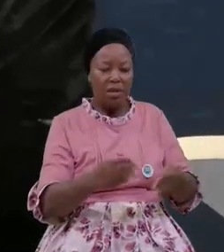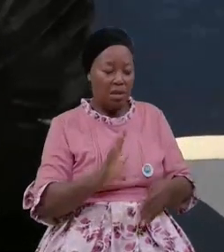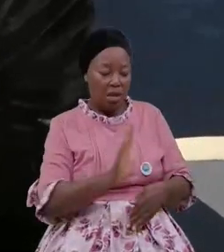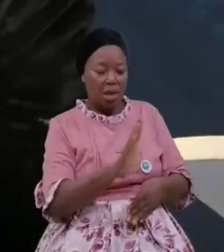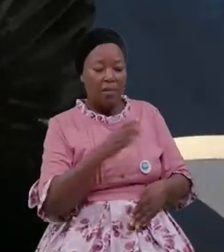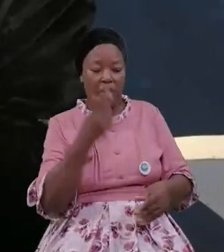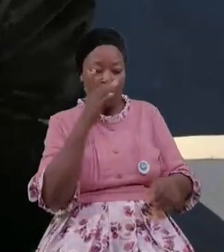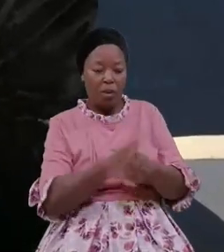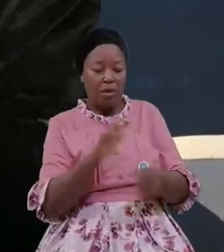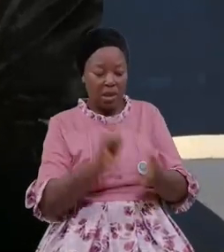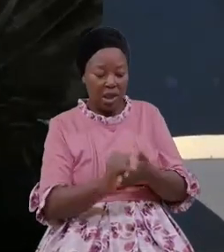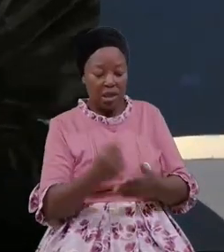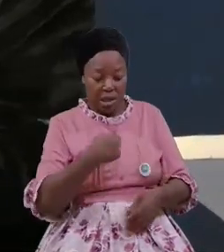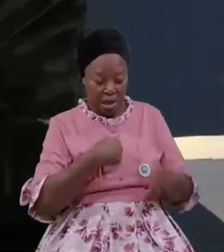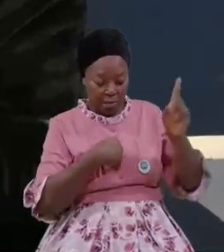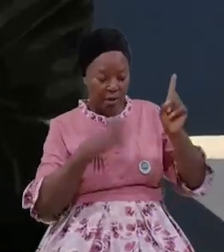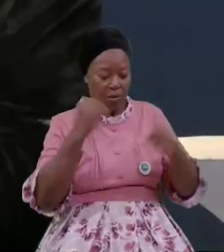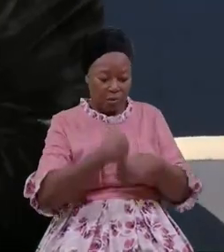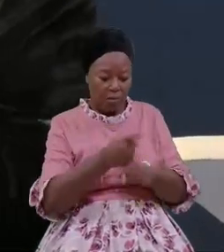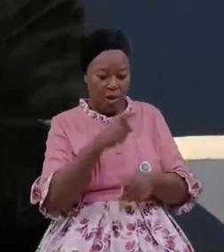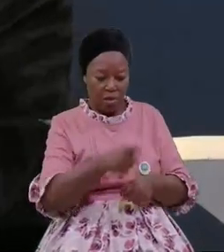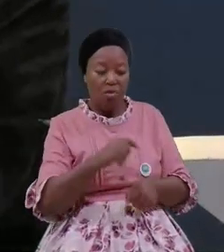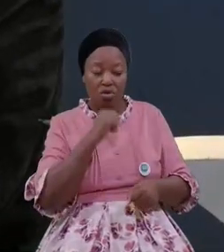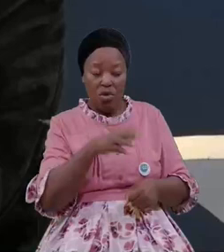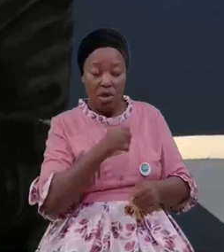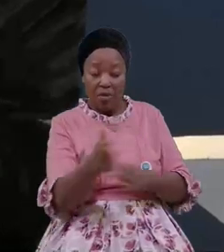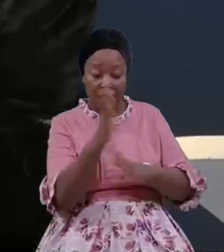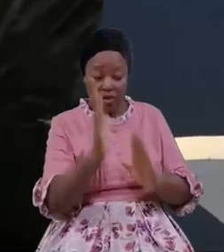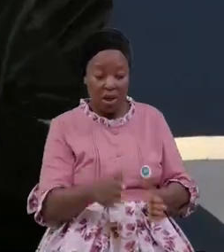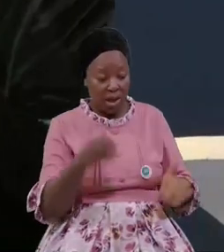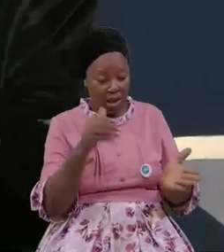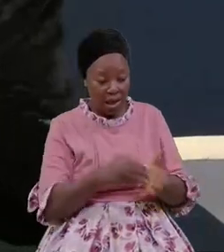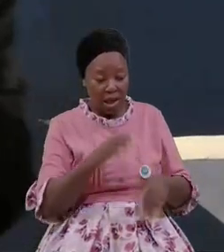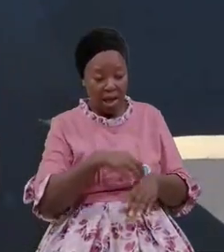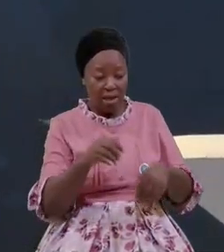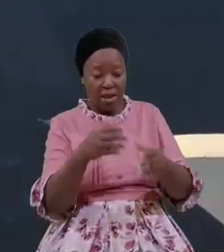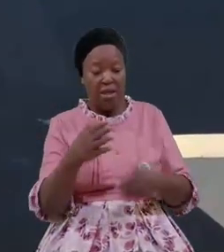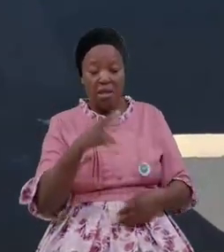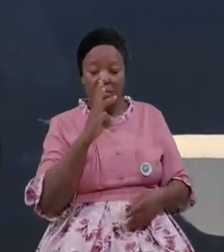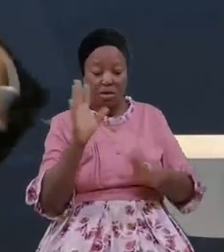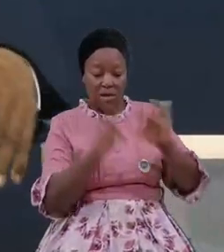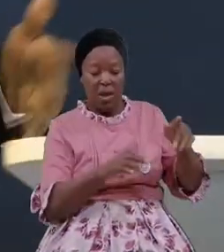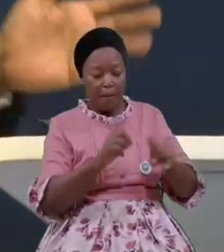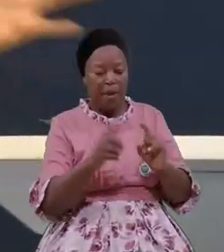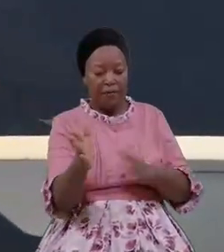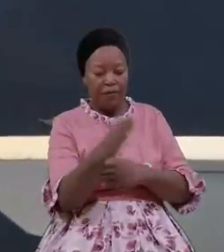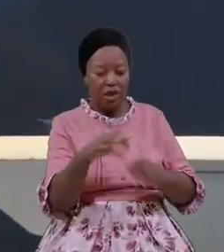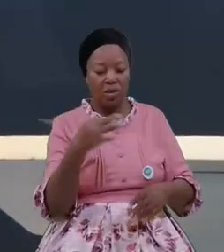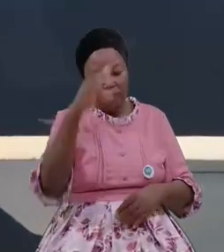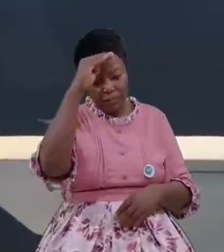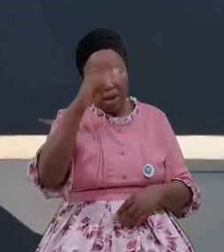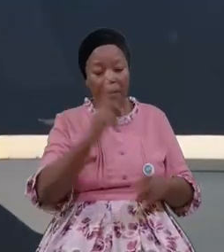je te ferai non encore pêcheur de pêcheur attrapeur de